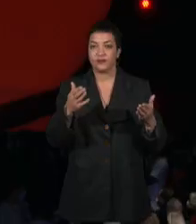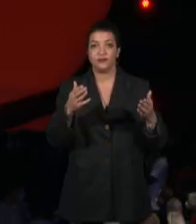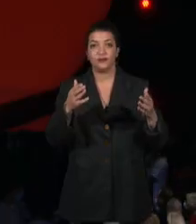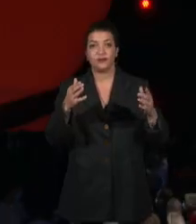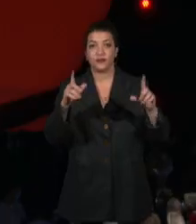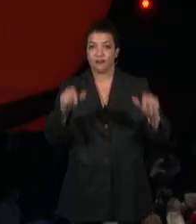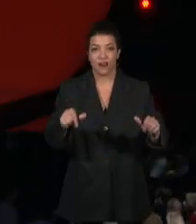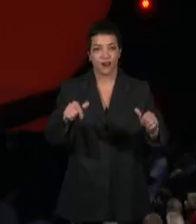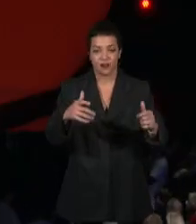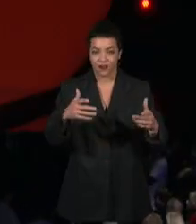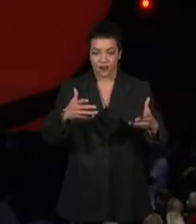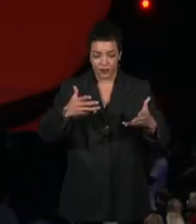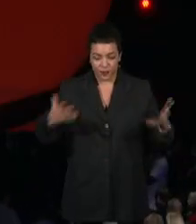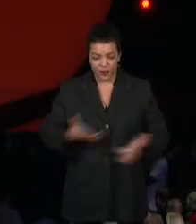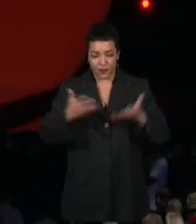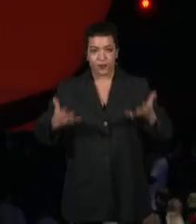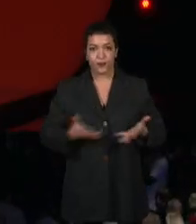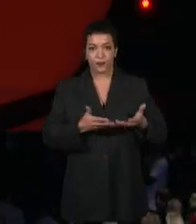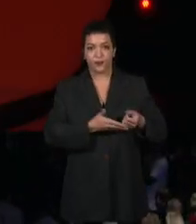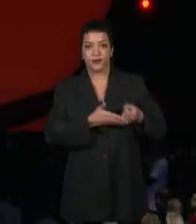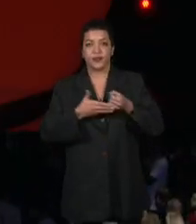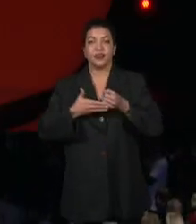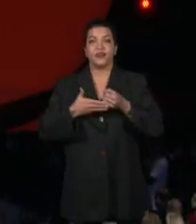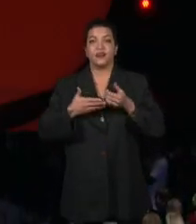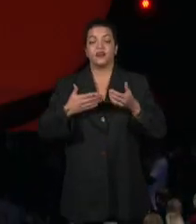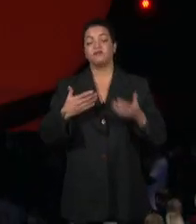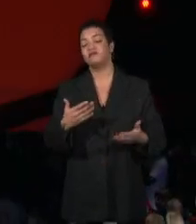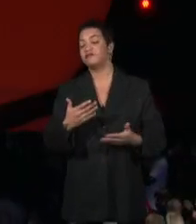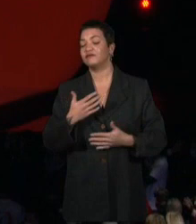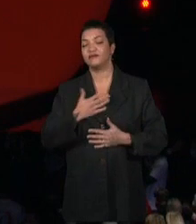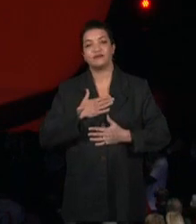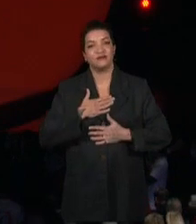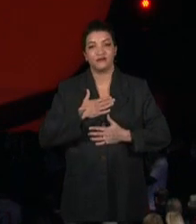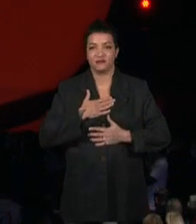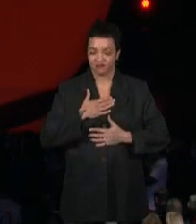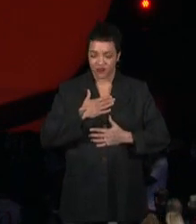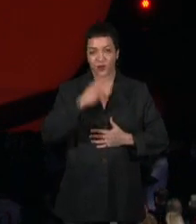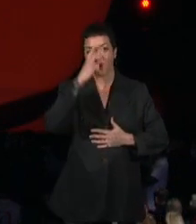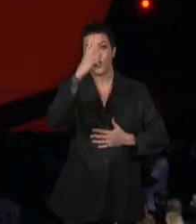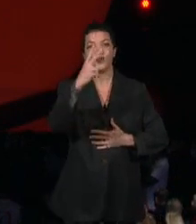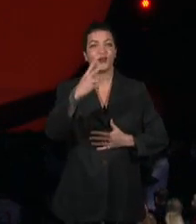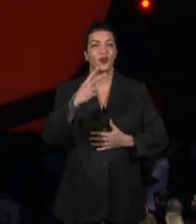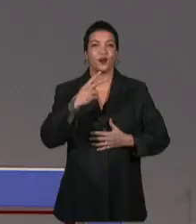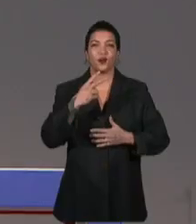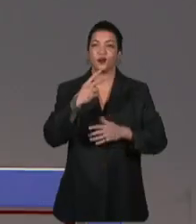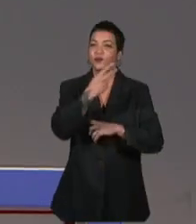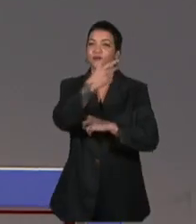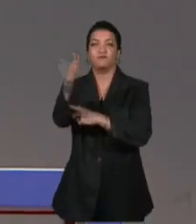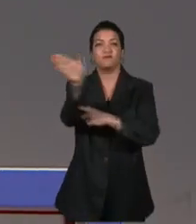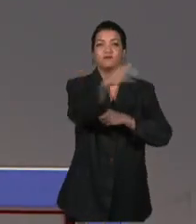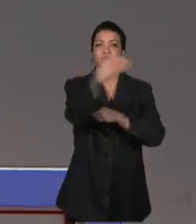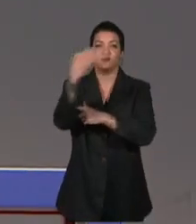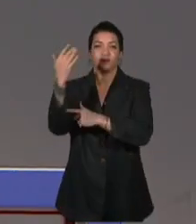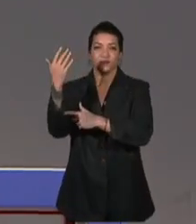Votre affection me porte. C'est un privilège d'être votre candidate, de porter vos couleurs, même